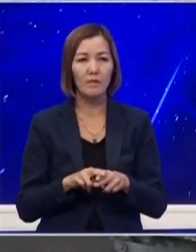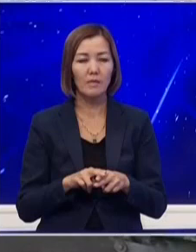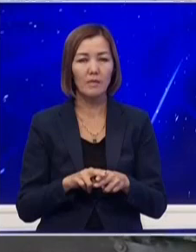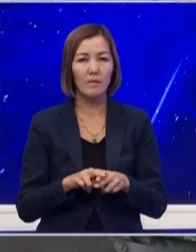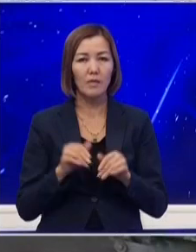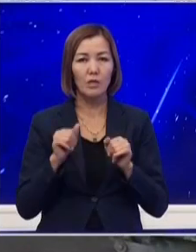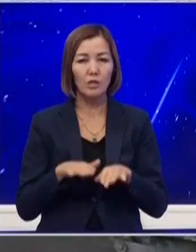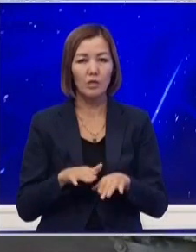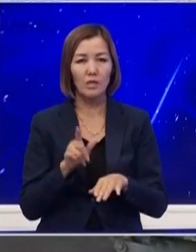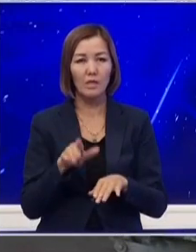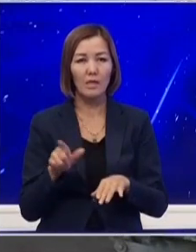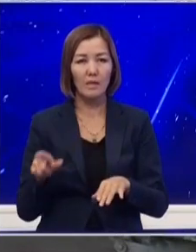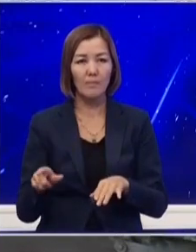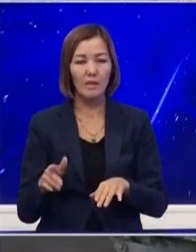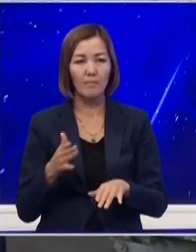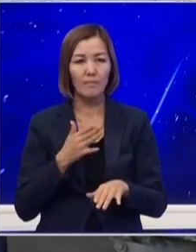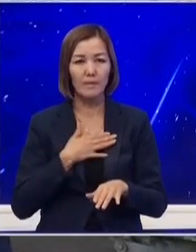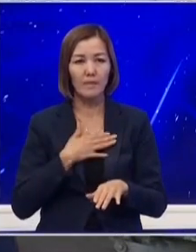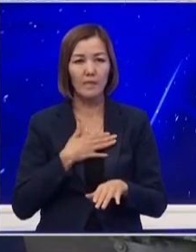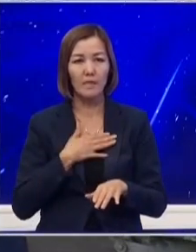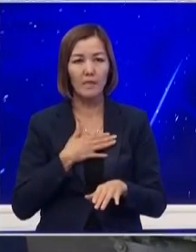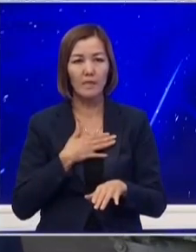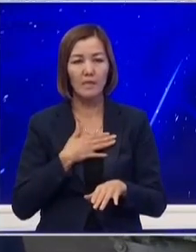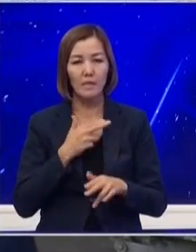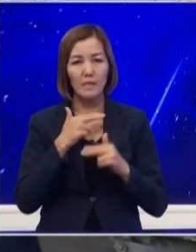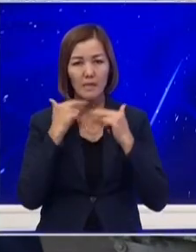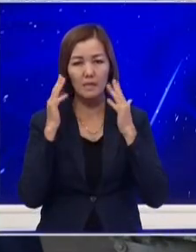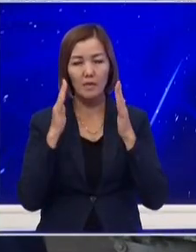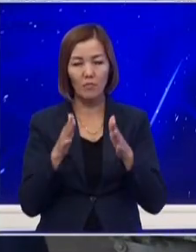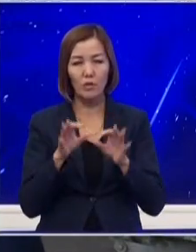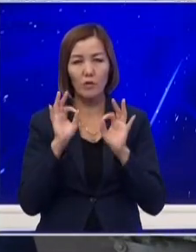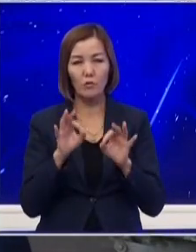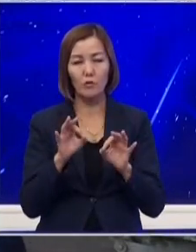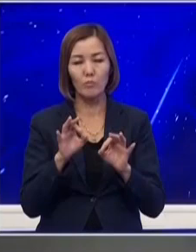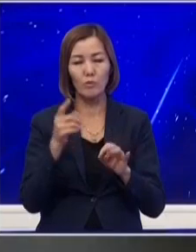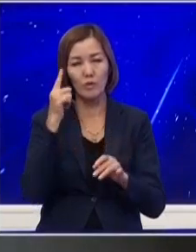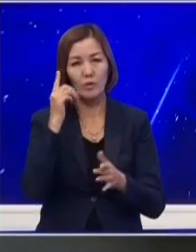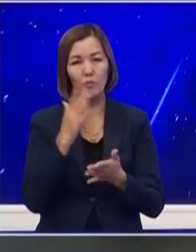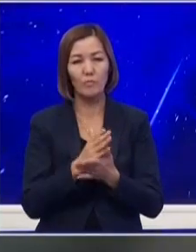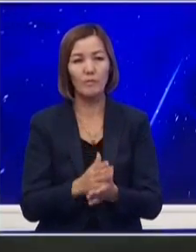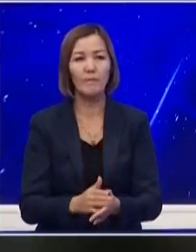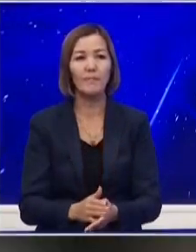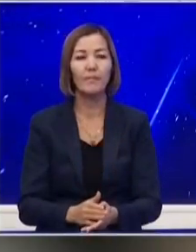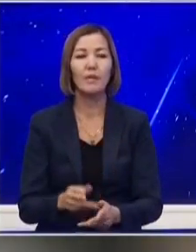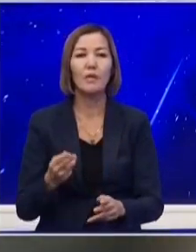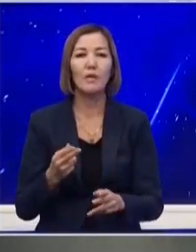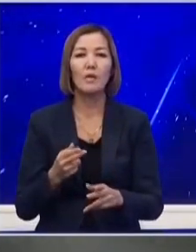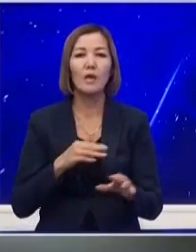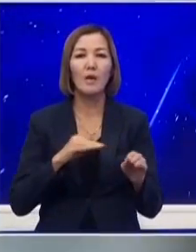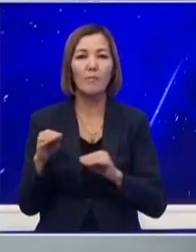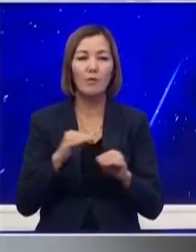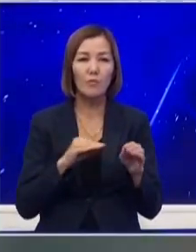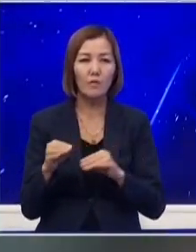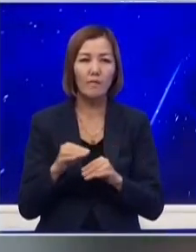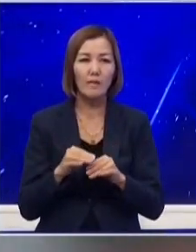шешетін адамдар бізге назардарын аударса, жақсы болады деген өзіміздің ойымыз бар. Мұндай құрылғылар бау-бақшада ғана